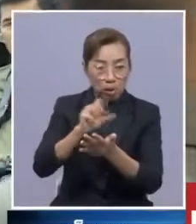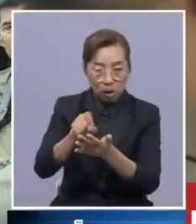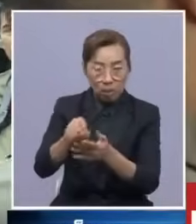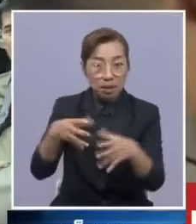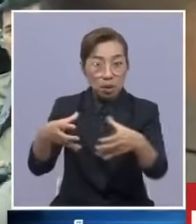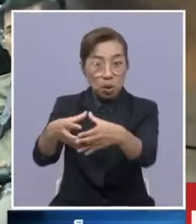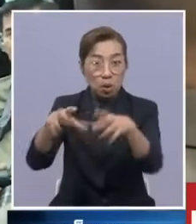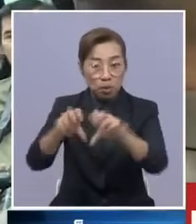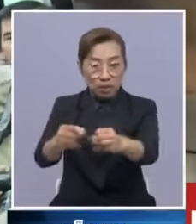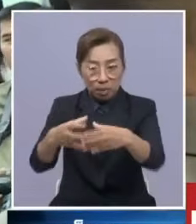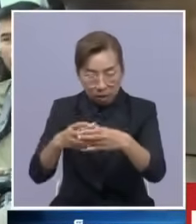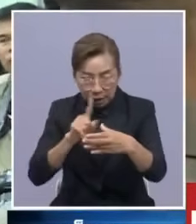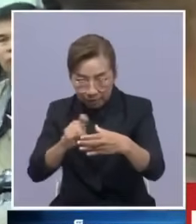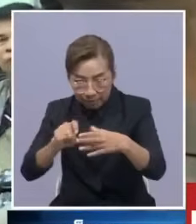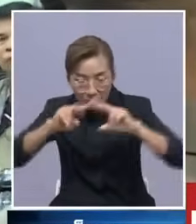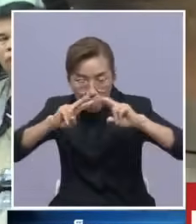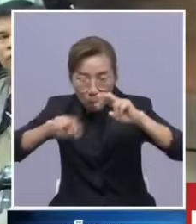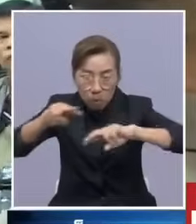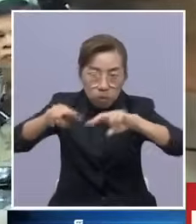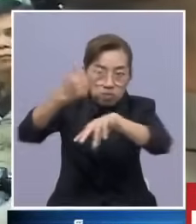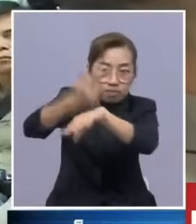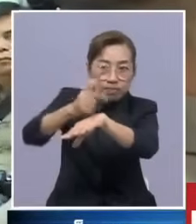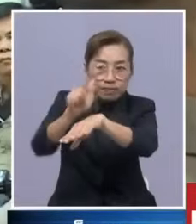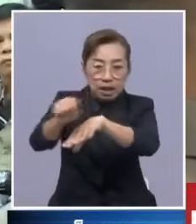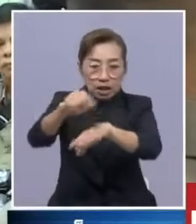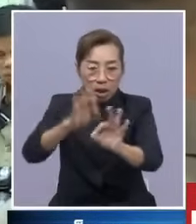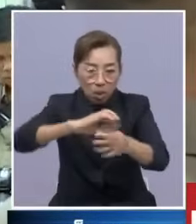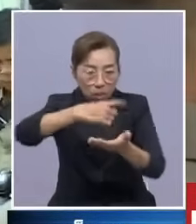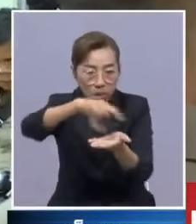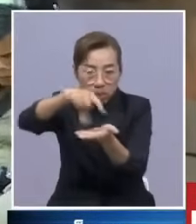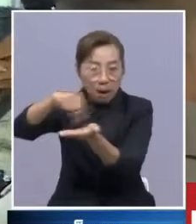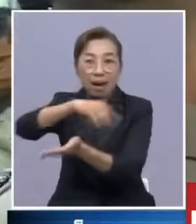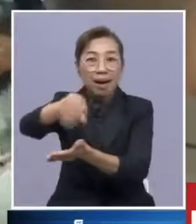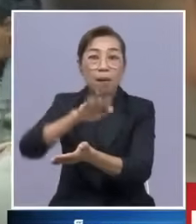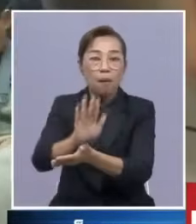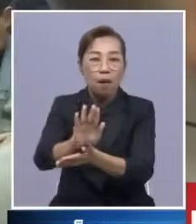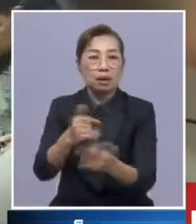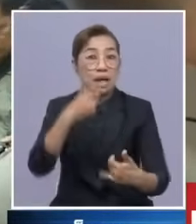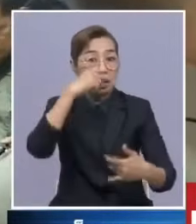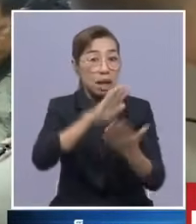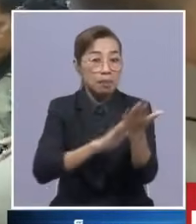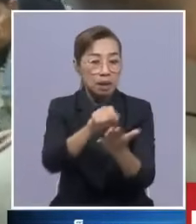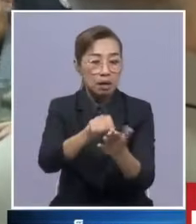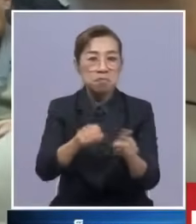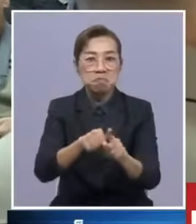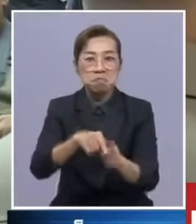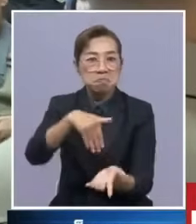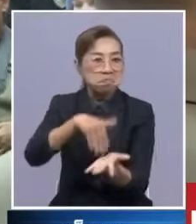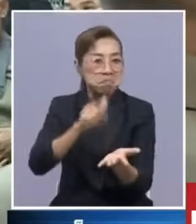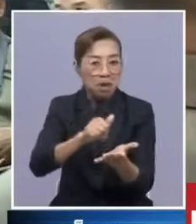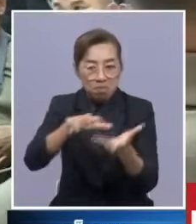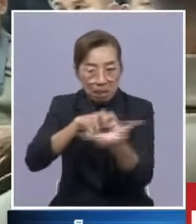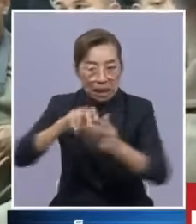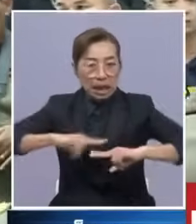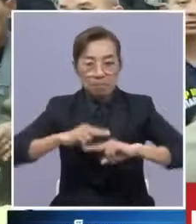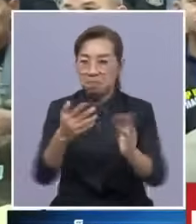ของเครือข่ายนี้เพื่อจะไปให้ถึงตัวการใหญ่รวมไปถึงเส้นทางการเงินต่างๆและยืนยันได้ว่าประเทศไทยไม่มีแหล่งผลิตยาเสพติดพวกนี้อย่าง